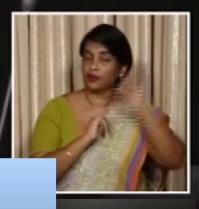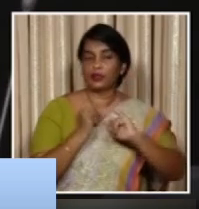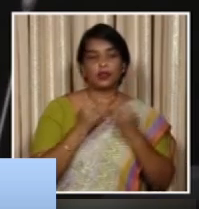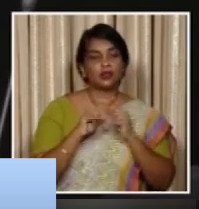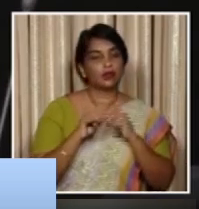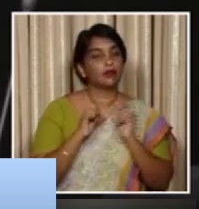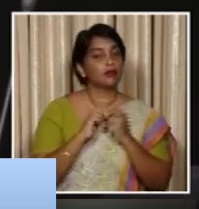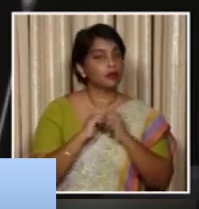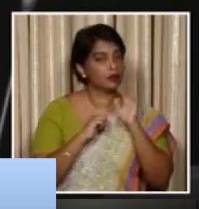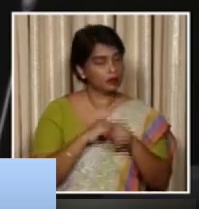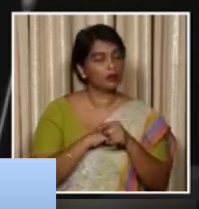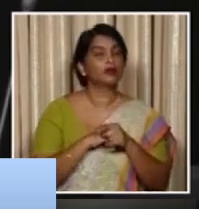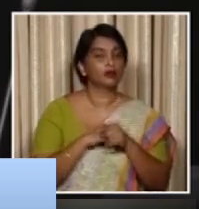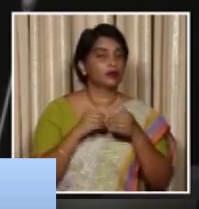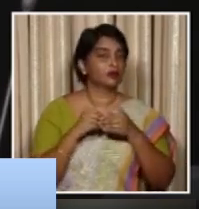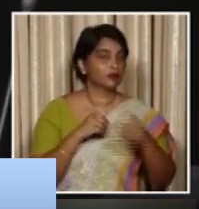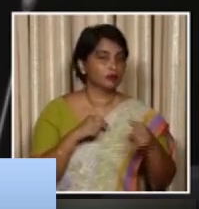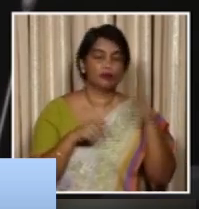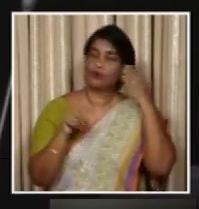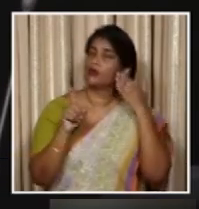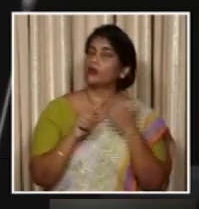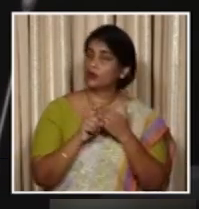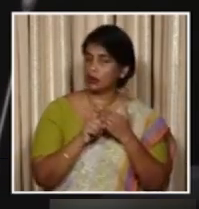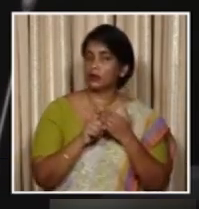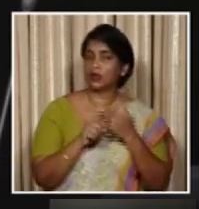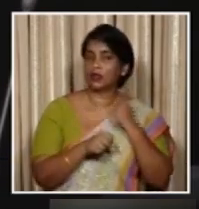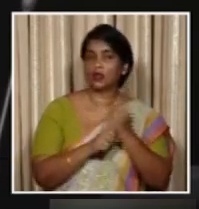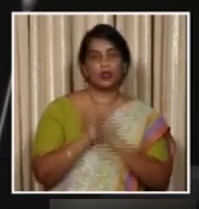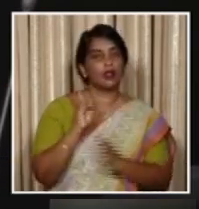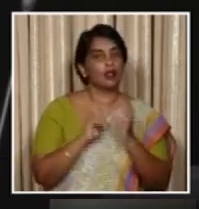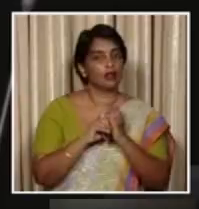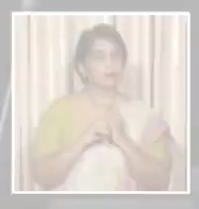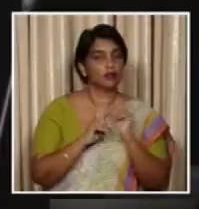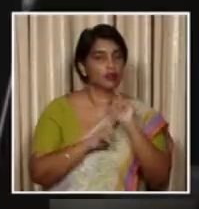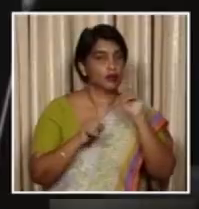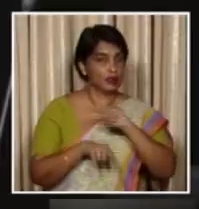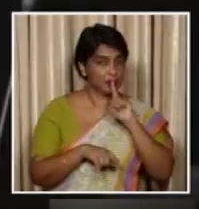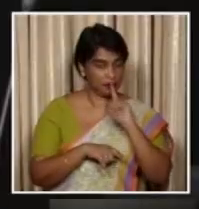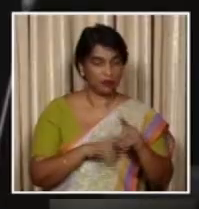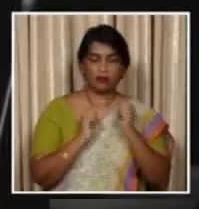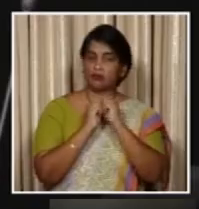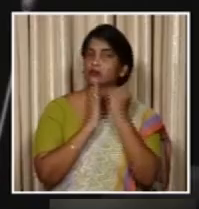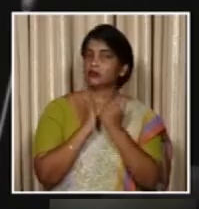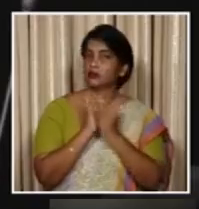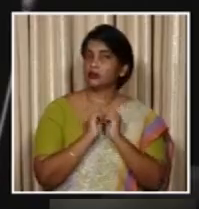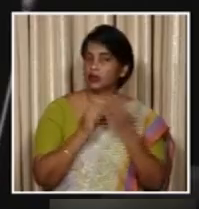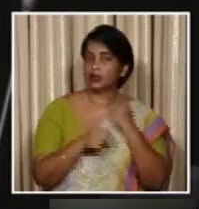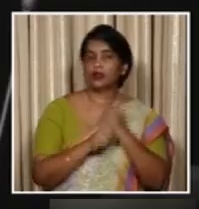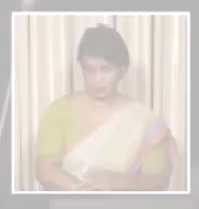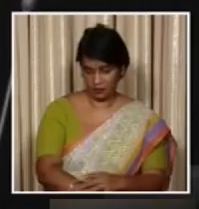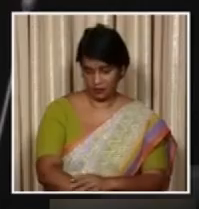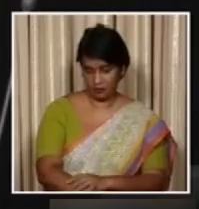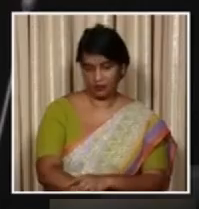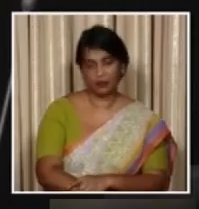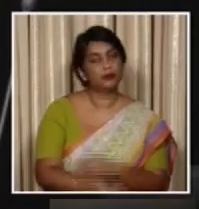සේවයේ ගැටළු සඳහා විසඳුමක් මේ වෙද්දී ඒ පිළිබඳව අපේ රාජ්‍ය අමාත්‍යතුමත් සභාවෙත් කතා කරා වැඩ පිළිවෙලකුත් දියත් කරා රාජ්‍ය අමාත්‍යතුමත් මෙතන